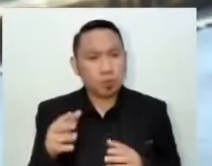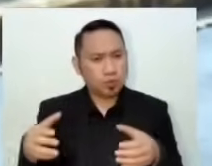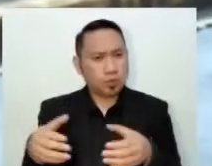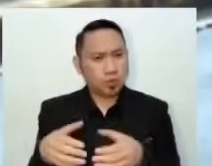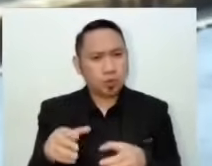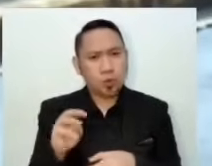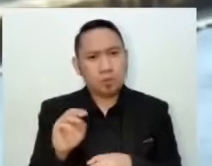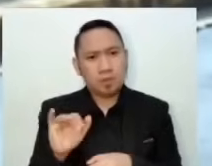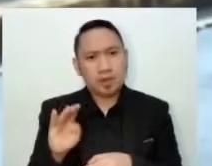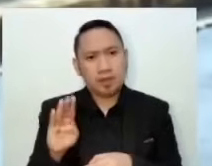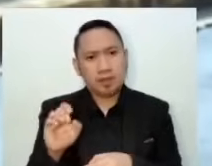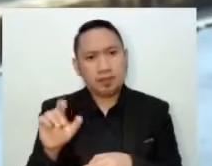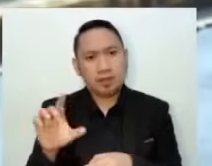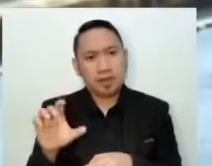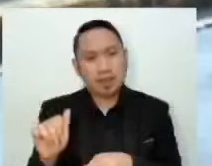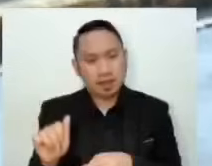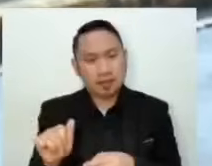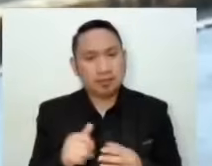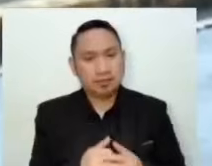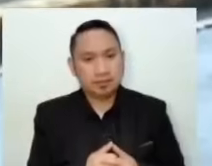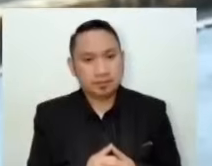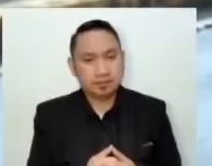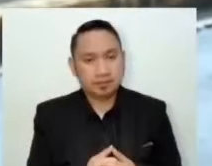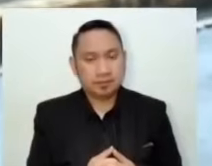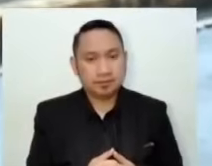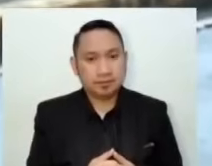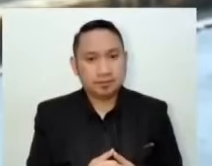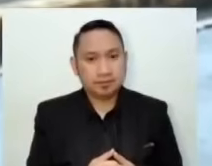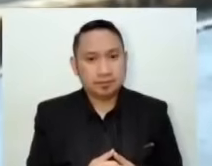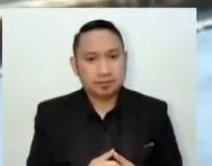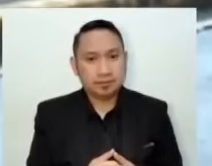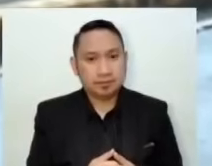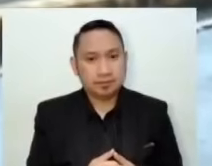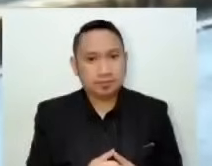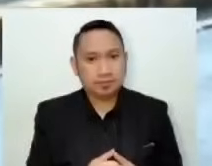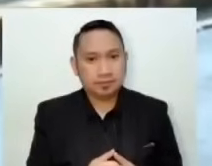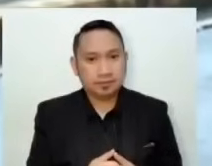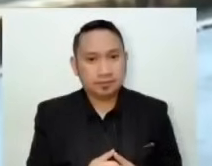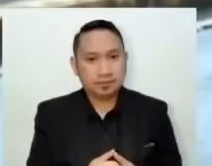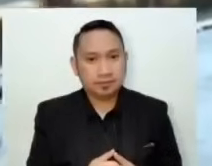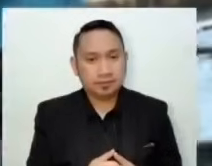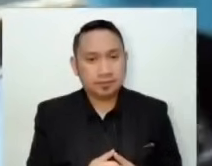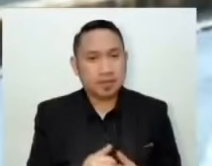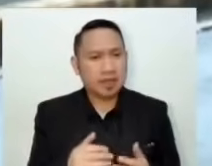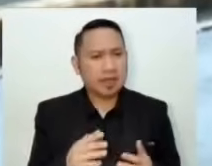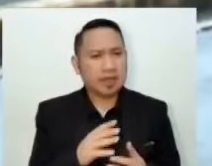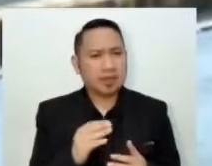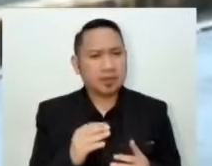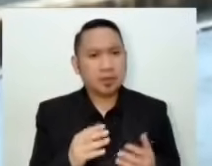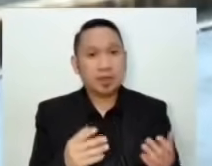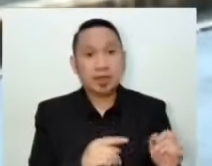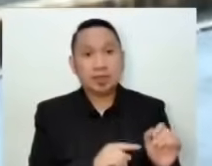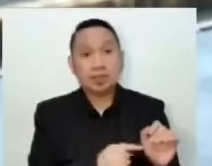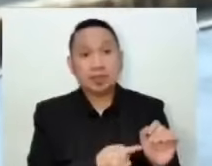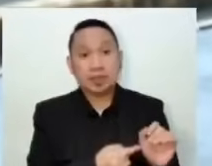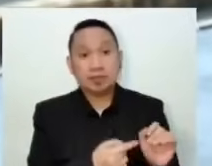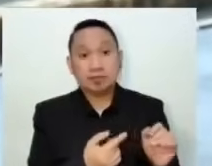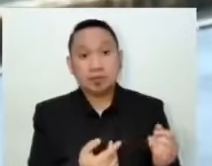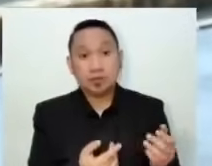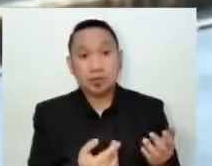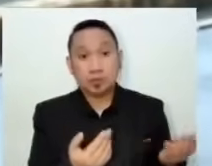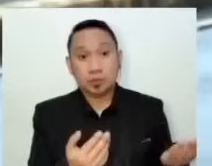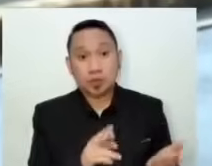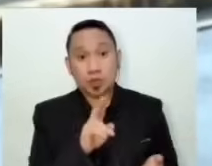bus employers at laborers. Ano? At ito po ay magsisimula dyan sa may University Avenue dito sa may